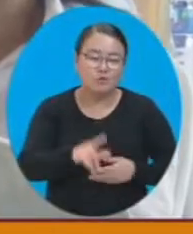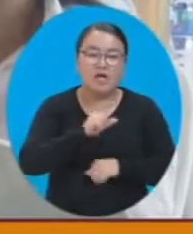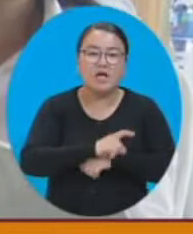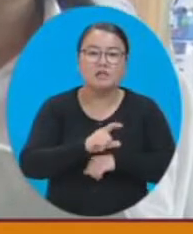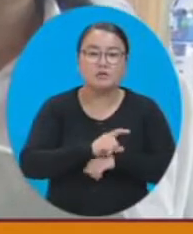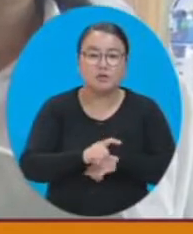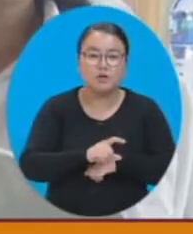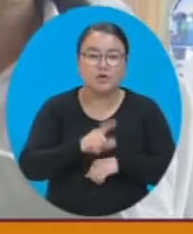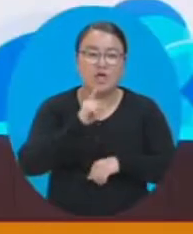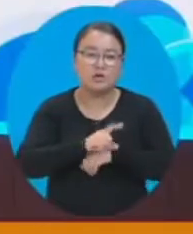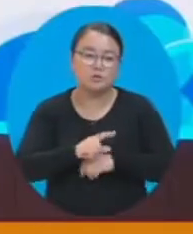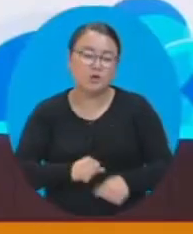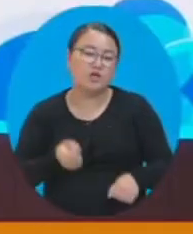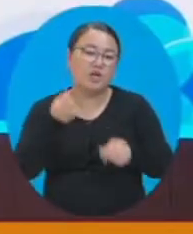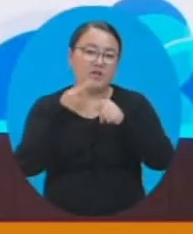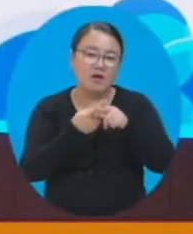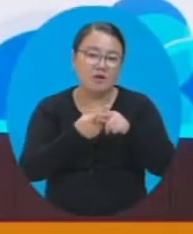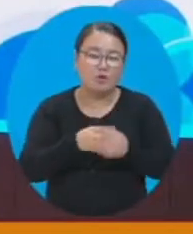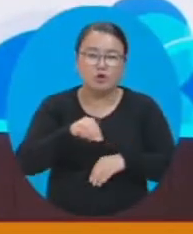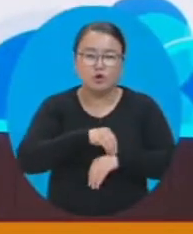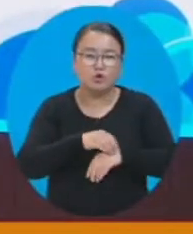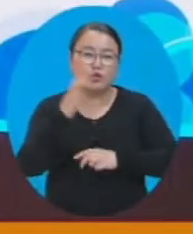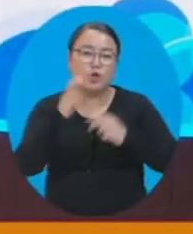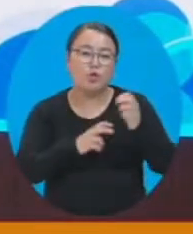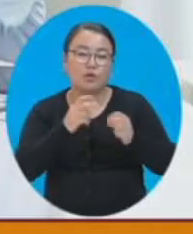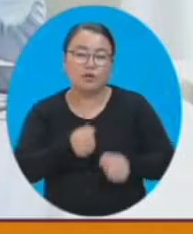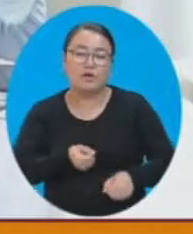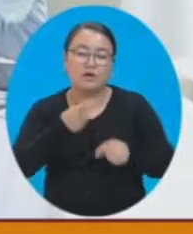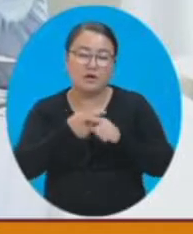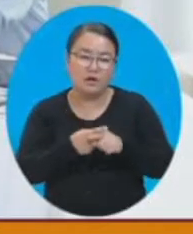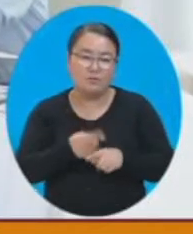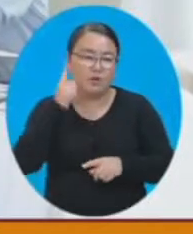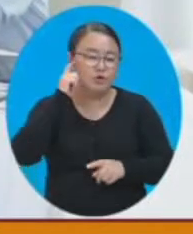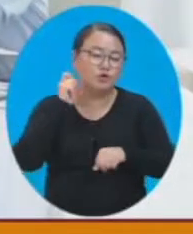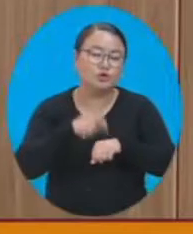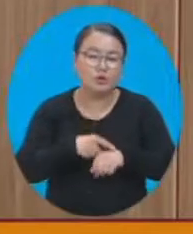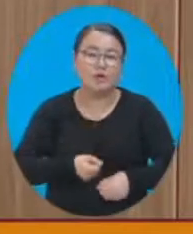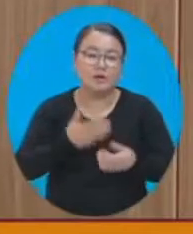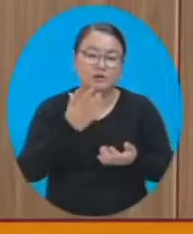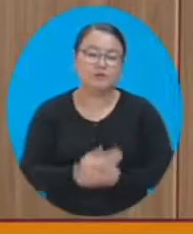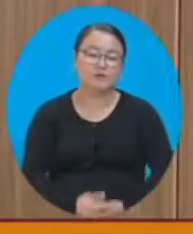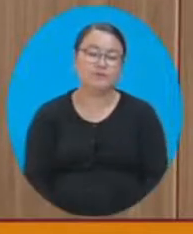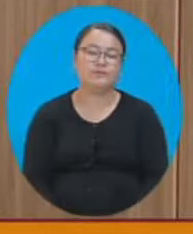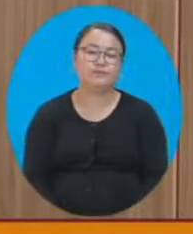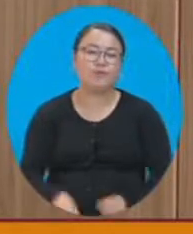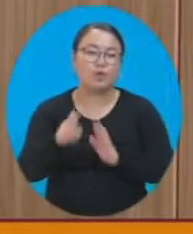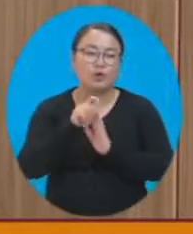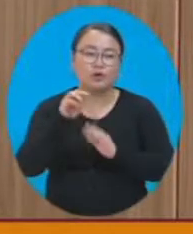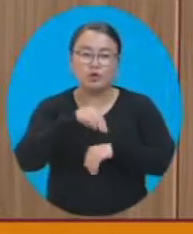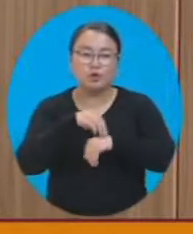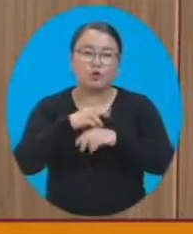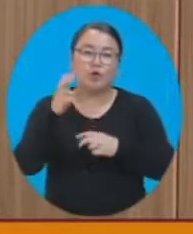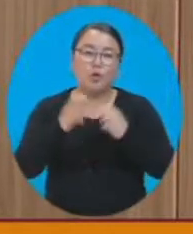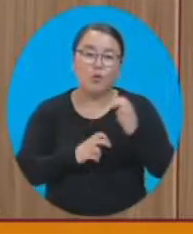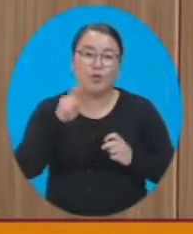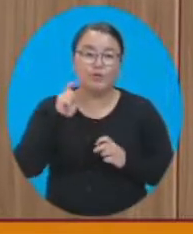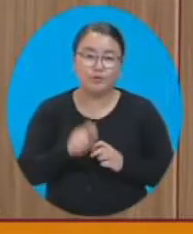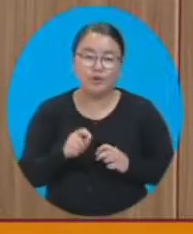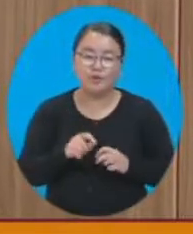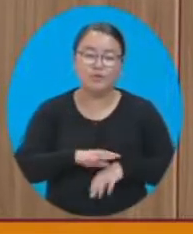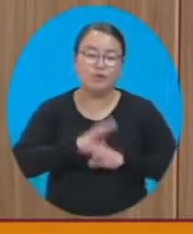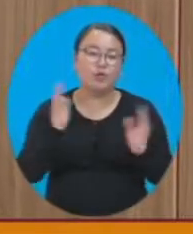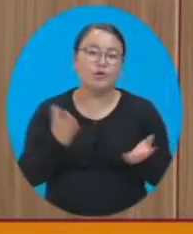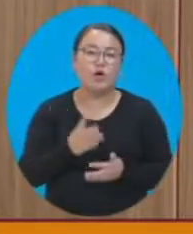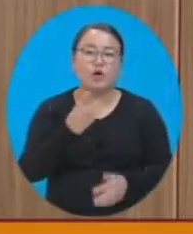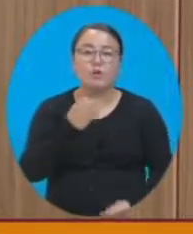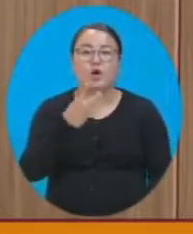боловсруулж экспортлох, экспортыг нэмэгдүүлэх, тогтвортой үйлдвэрлэлийг нэмэгдүүлэх зорилт төвшүүлээд байна. За тогтвортой үйлдвэрийн хувьд бол бид нар бол